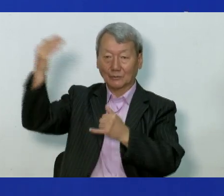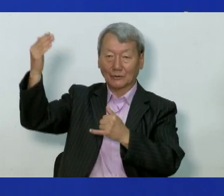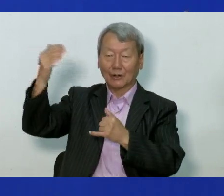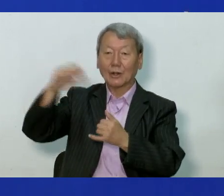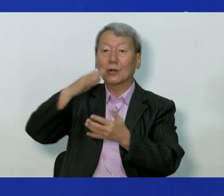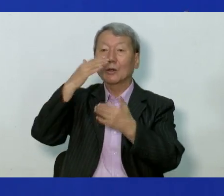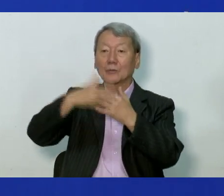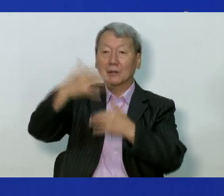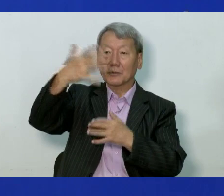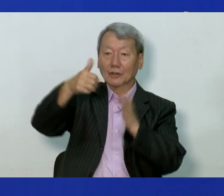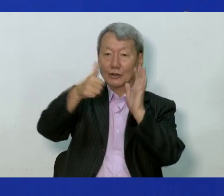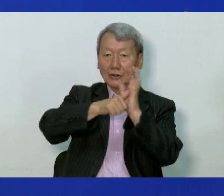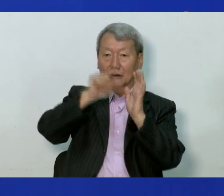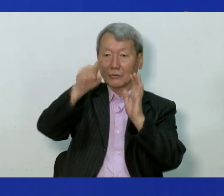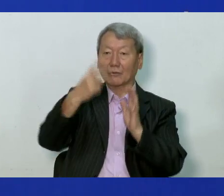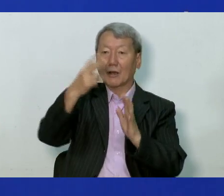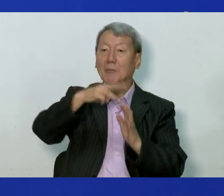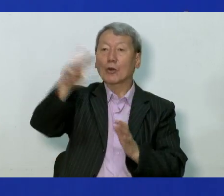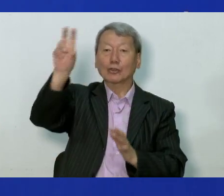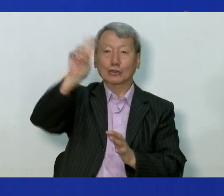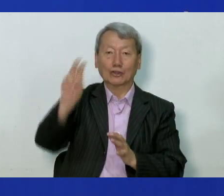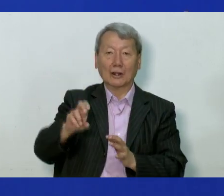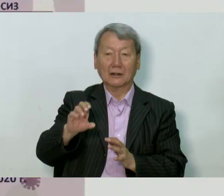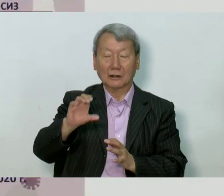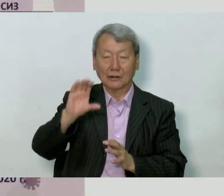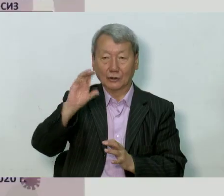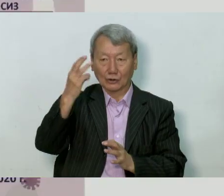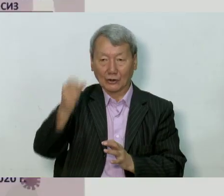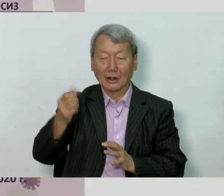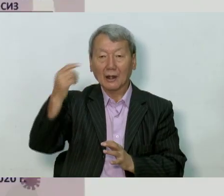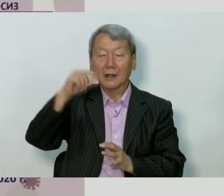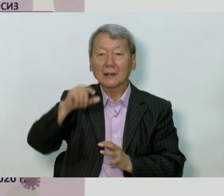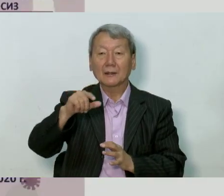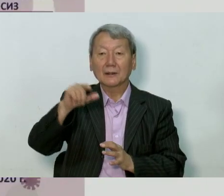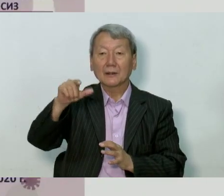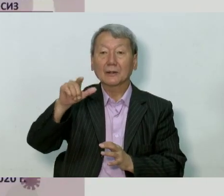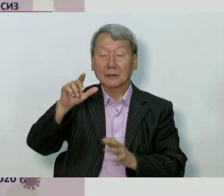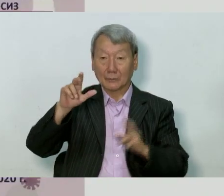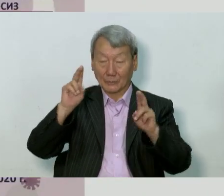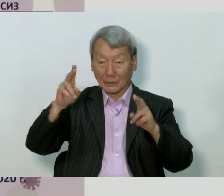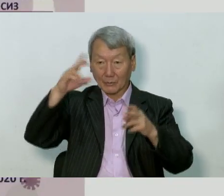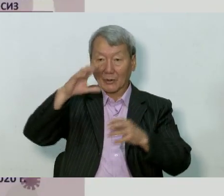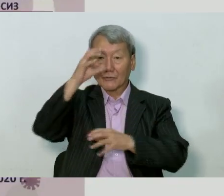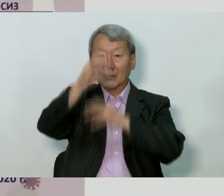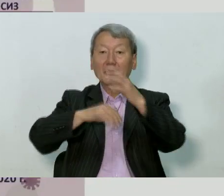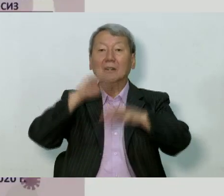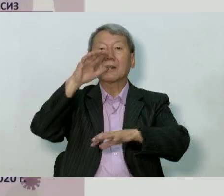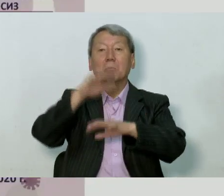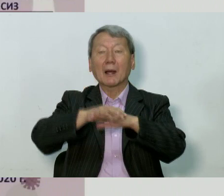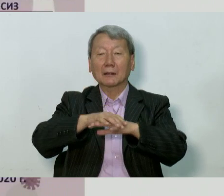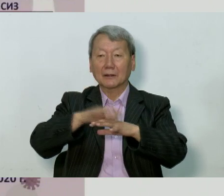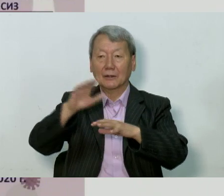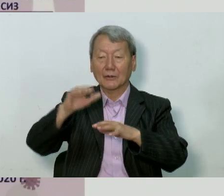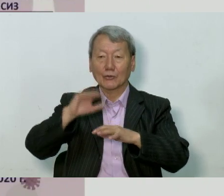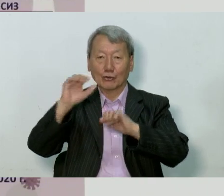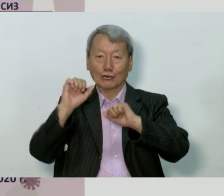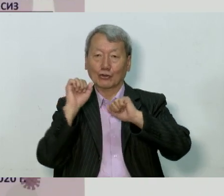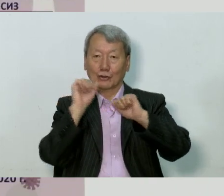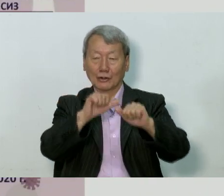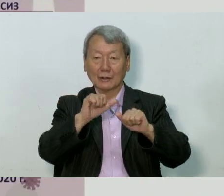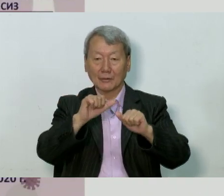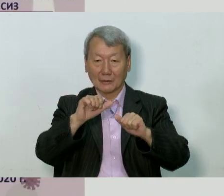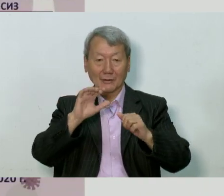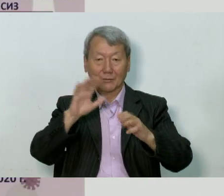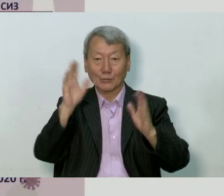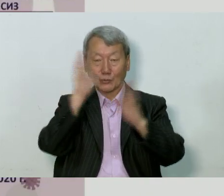в сумме 56,2 миллиона долларов США. В частности, в рамках проекта Всемирного банка повышение устойчивости к